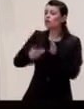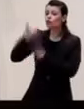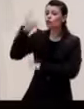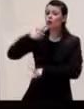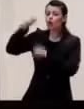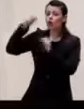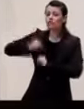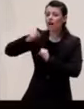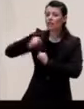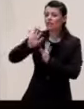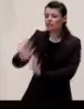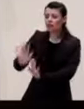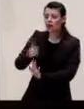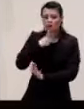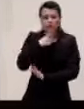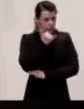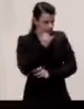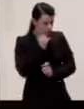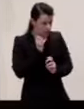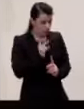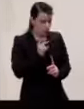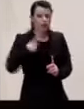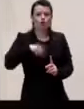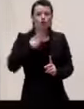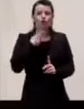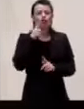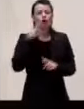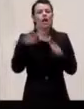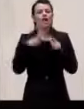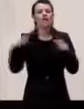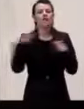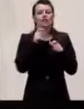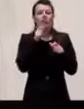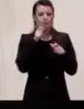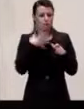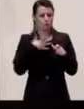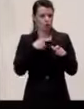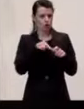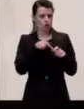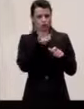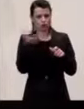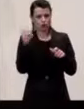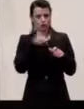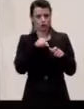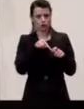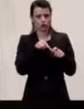Adesso non è che, guardi, noi abbiamo il dato sui tamponi